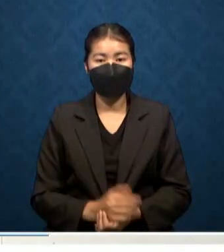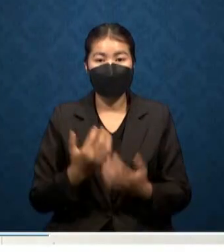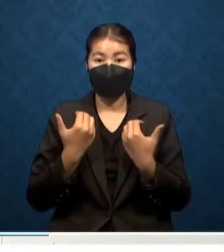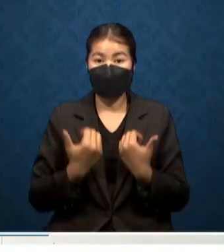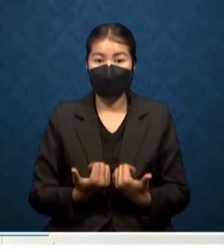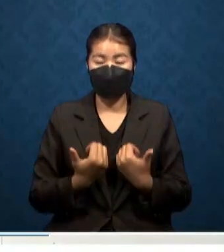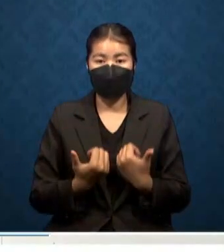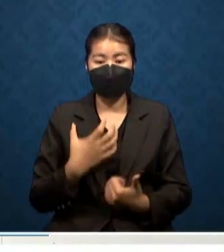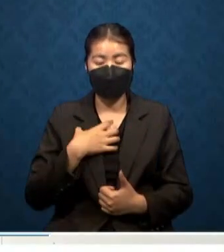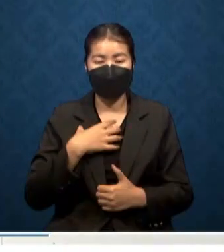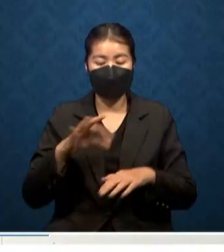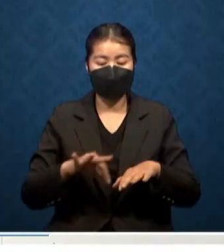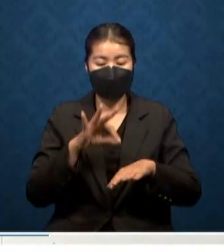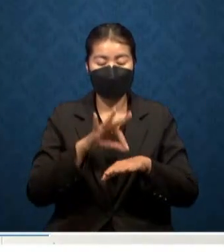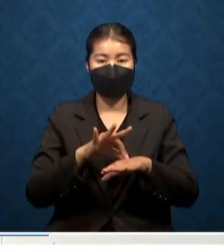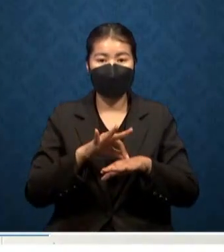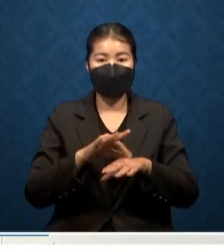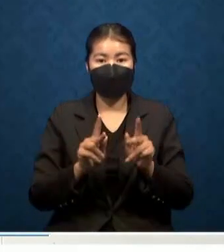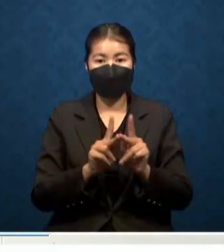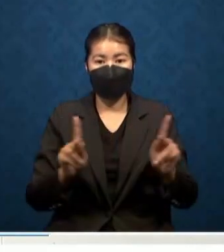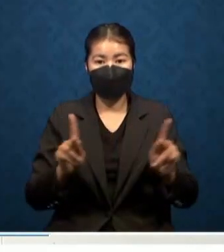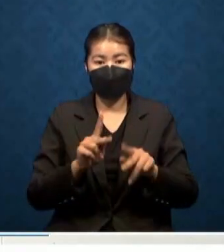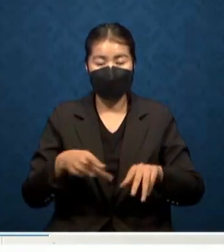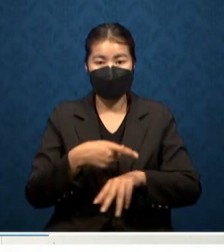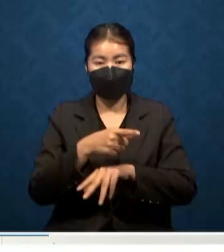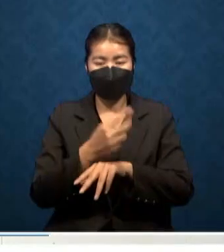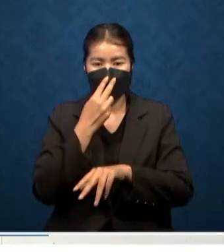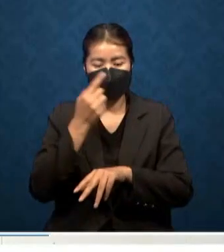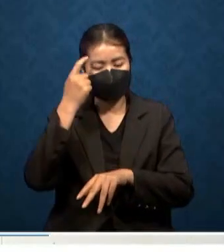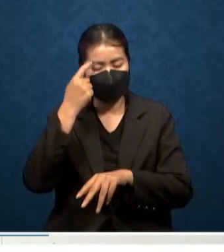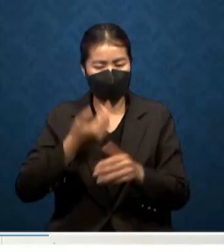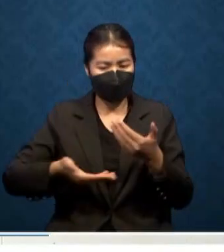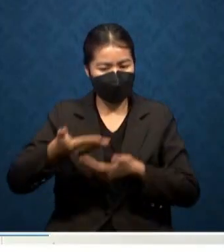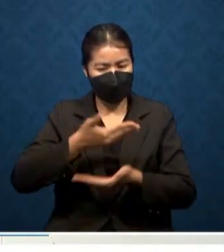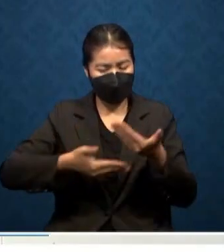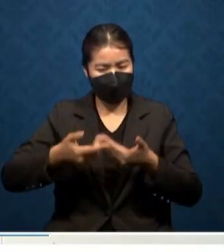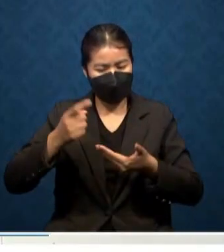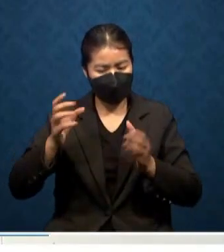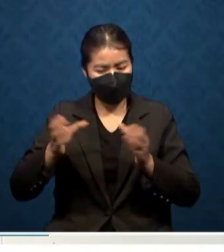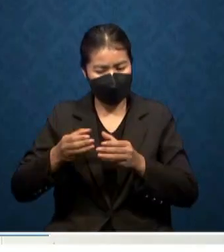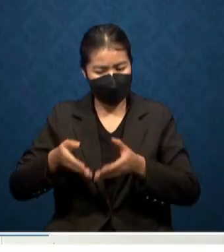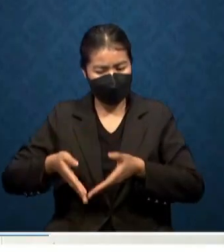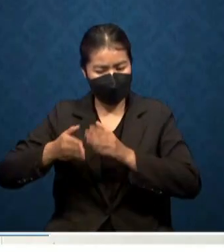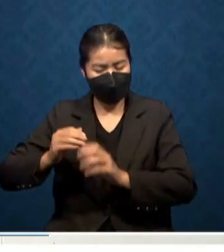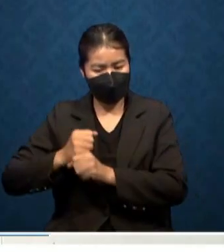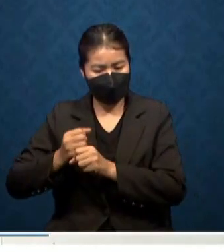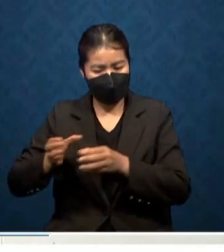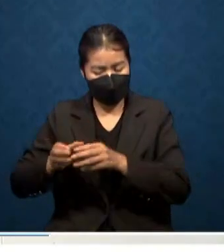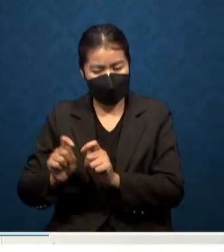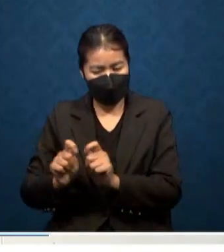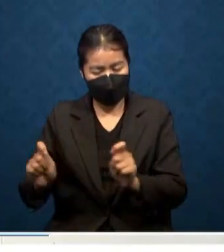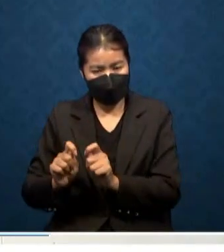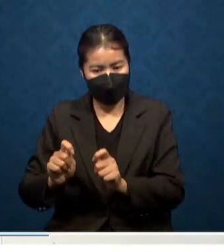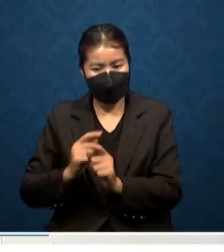ได้กรรมการผู้ทรงคุณวุฒิชุดใหม่แล้วก็หารือร่วมกันว่าคณะทำงานไม่ต้องตั้งคณะอนุกรรมการ